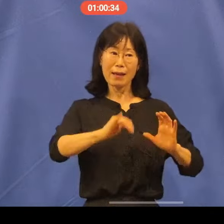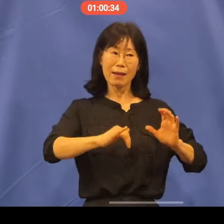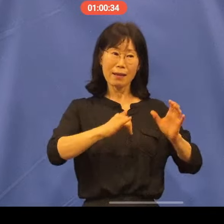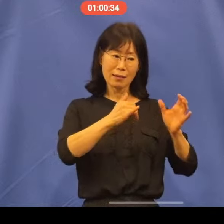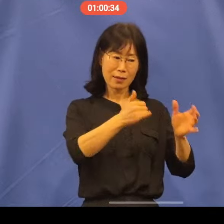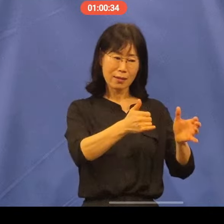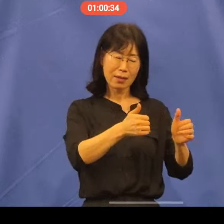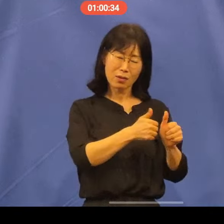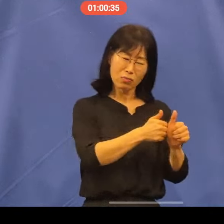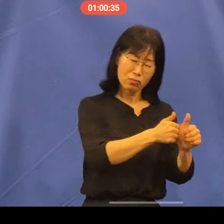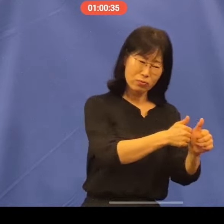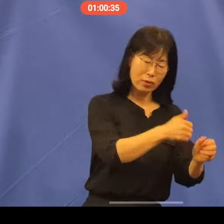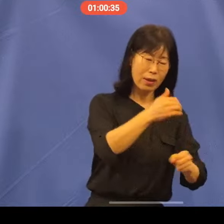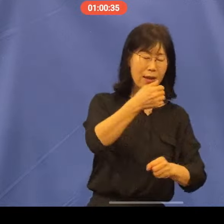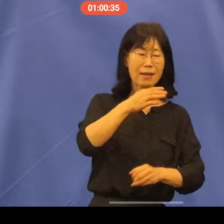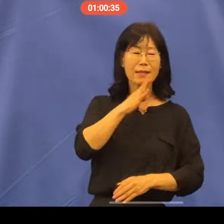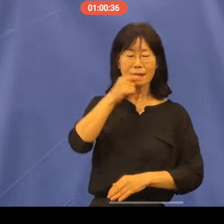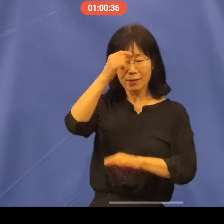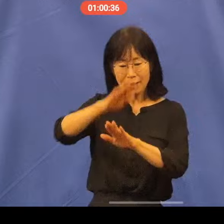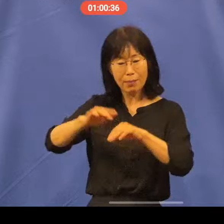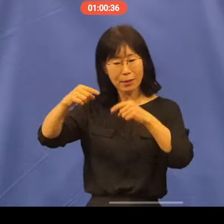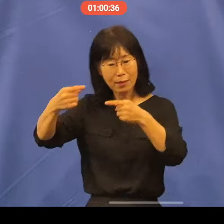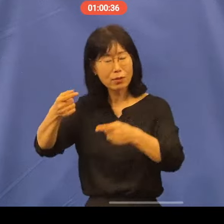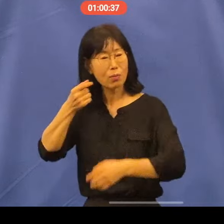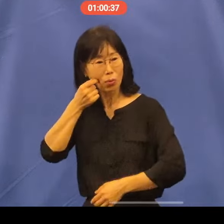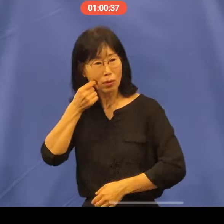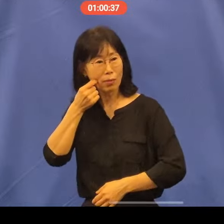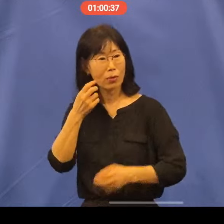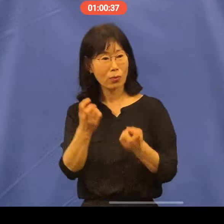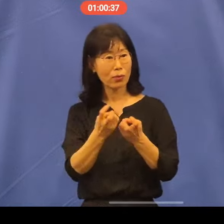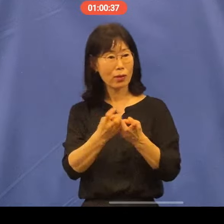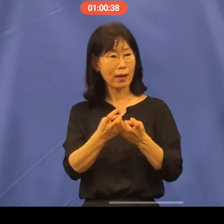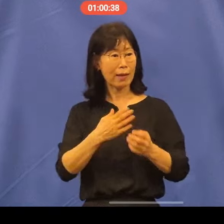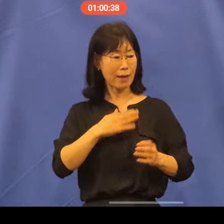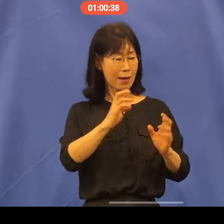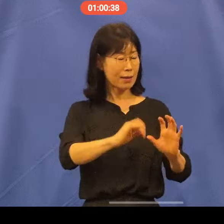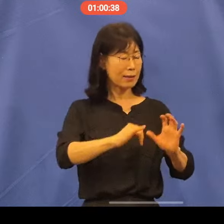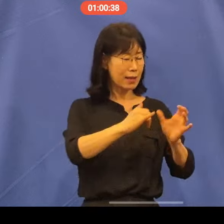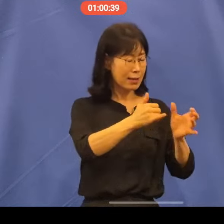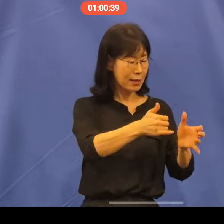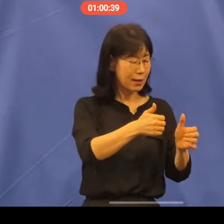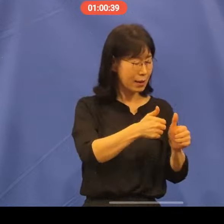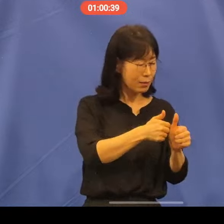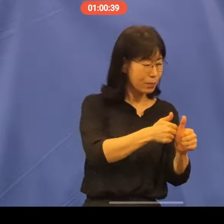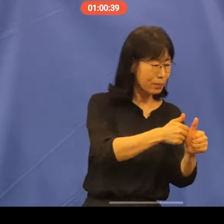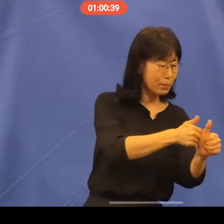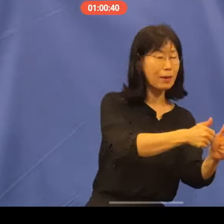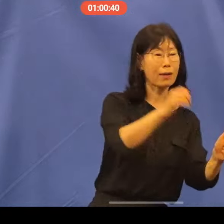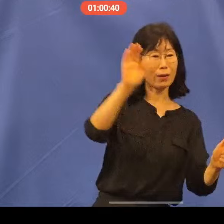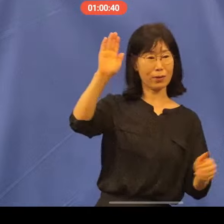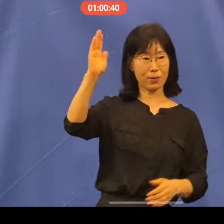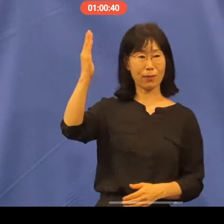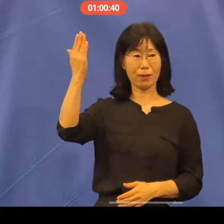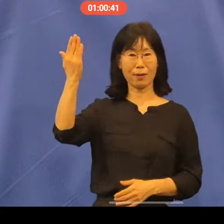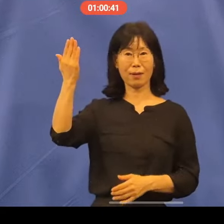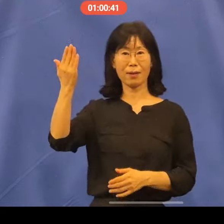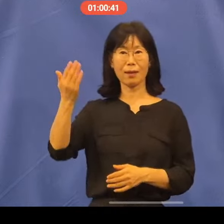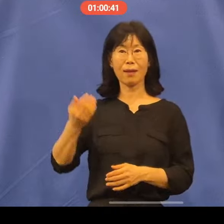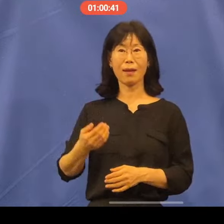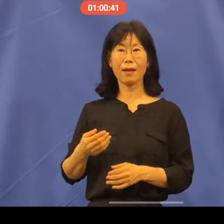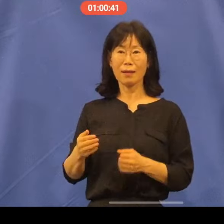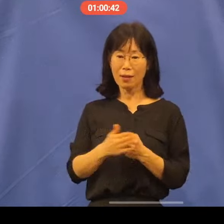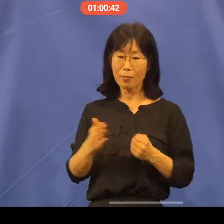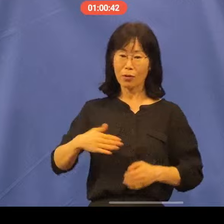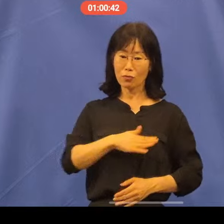다 잃어버리고, 예배다운 예배를 한 번도 드리지 못하고 우리의 시선이 허공을 찰 때 우리는 다시 한번 예배를